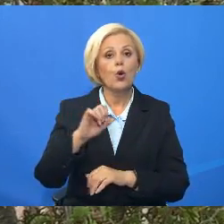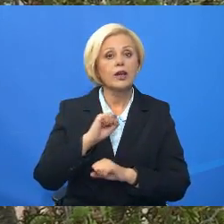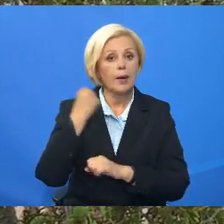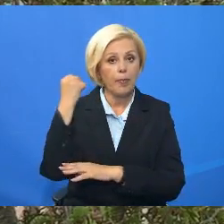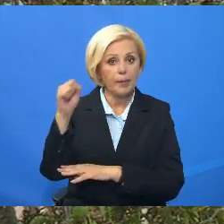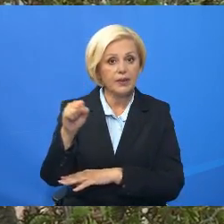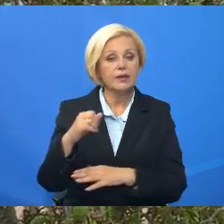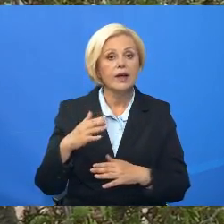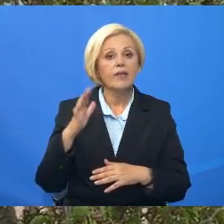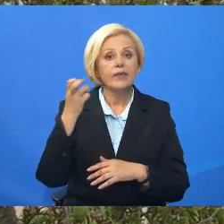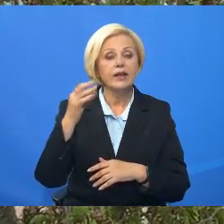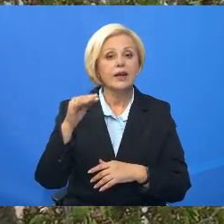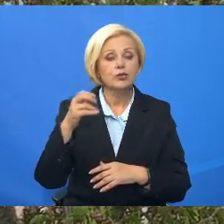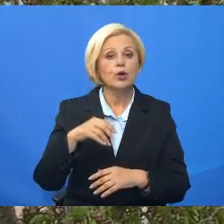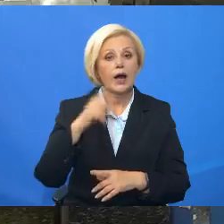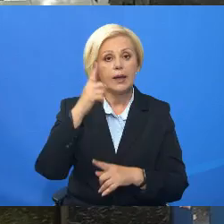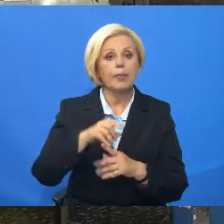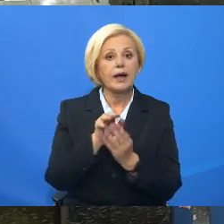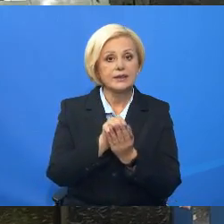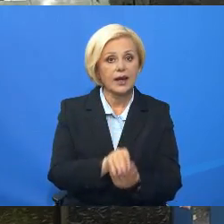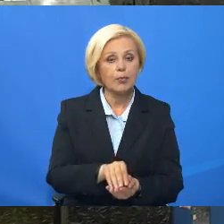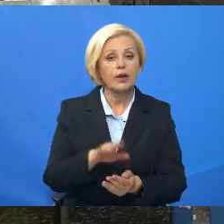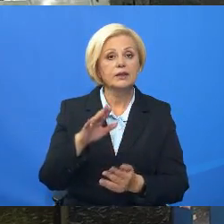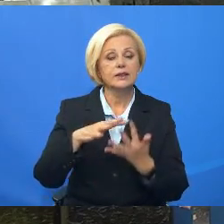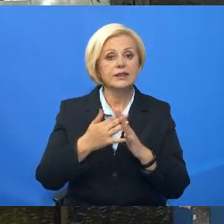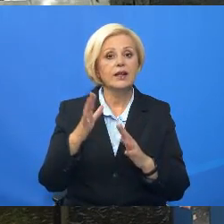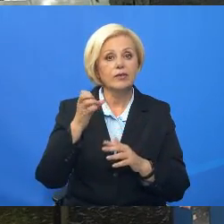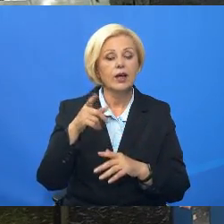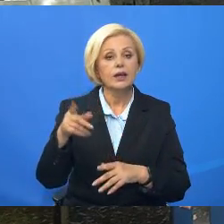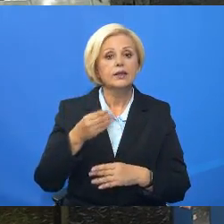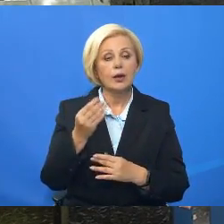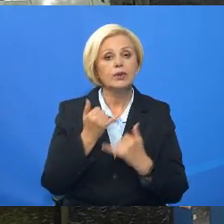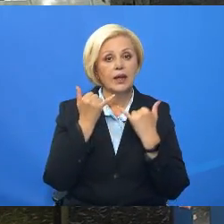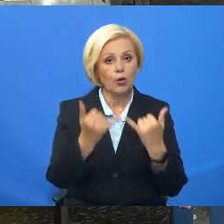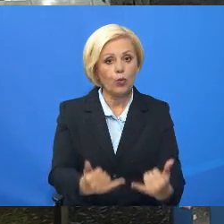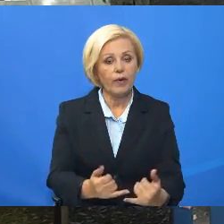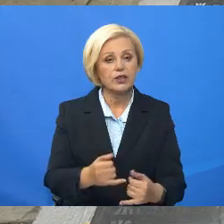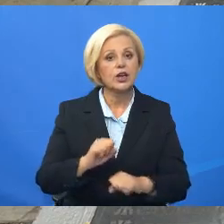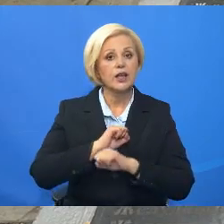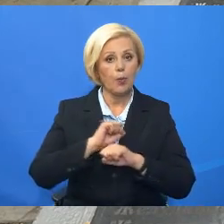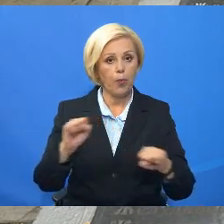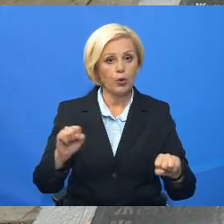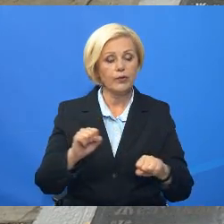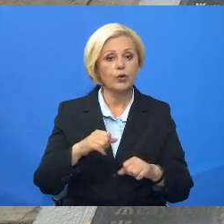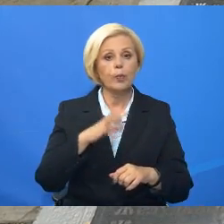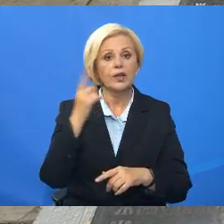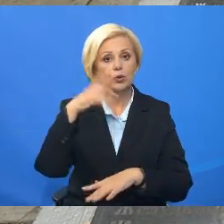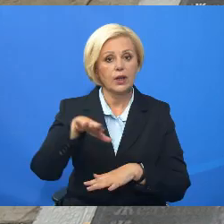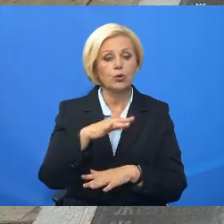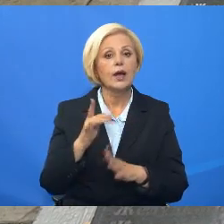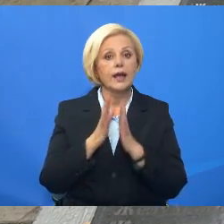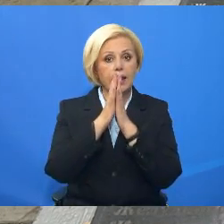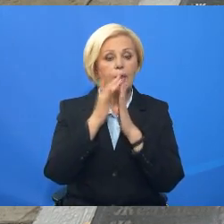Вялікіх Аўцюках і на брацкай магіле побач з сялом Прудок. Там вернікі аддалі даніну памяці подзвігу беларускага народа і прачыталі